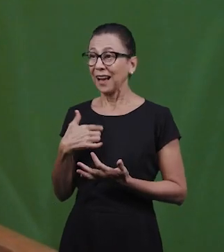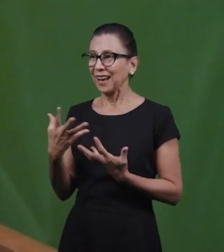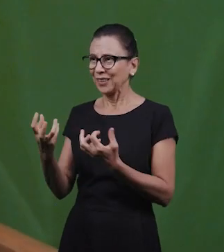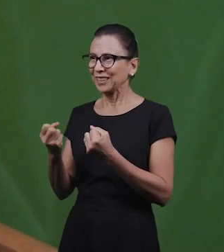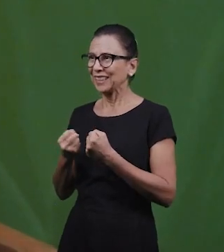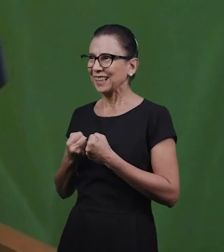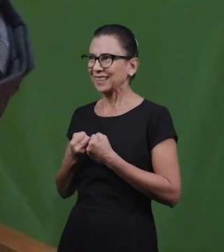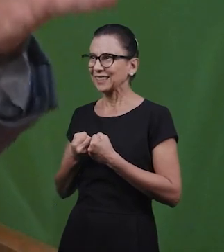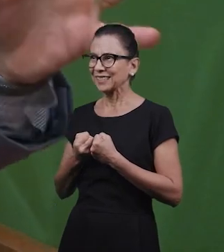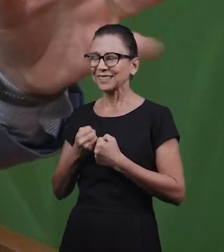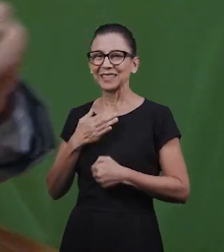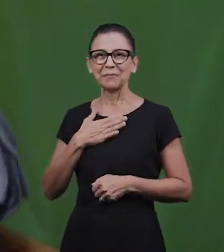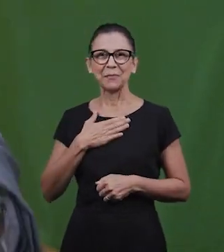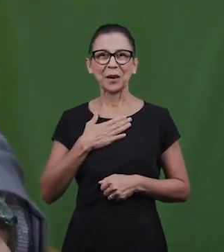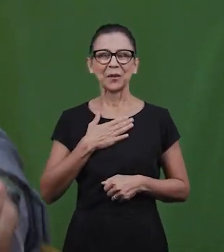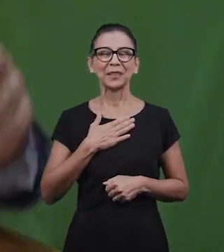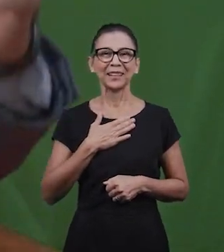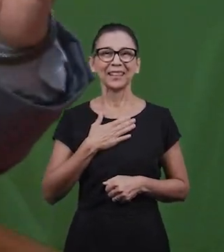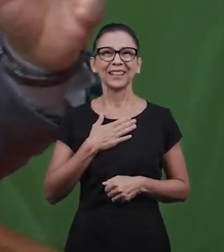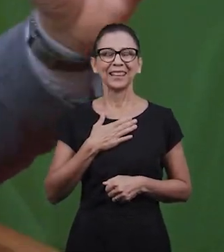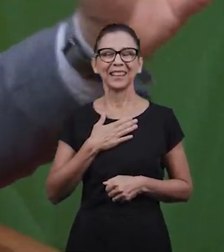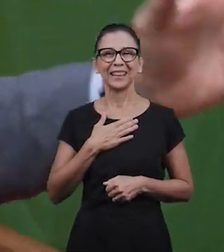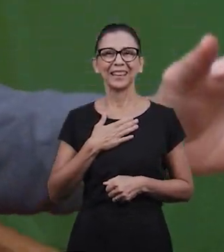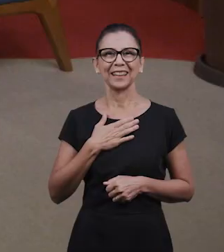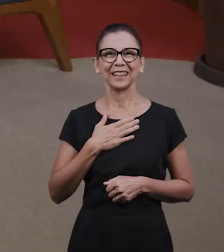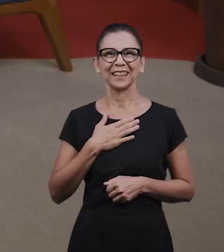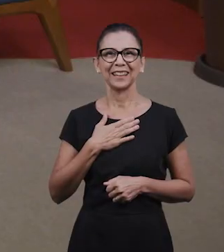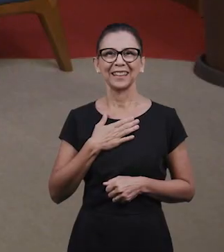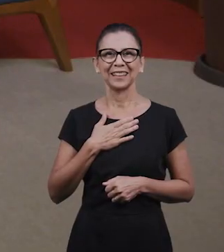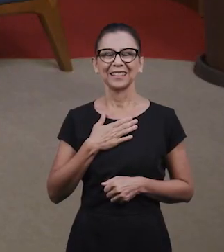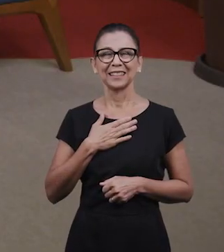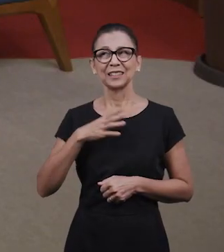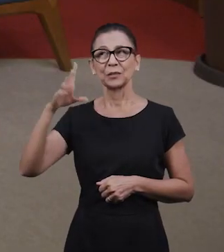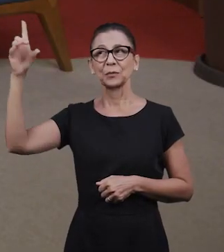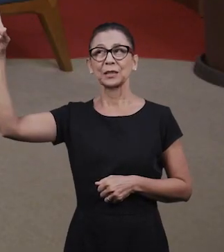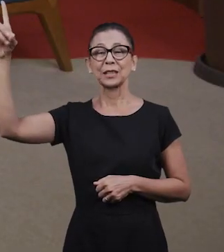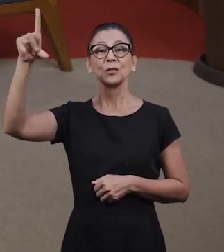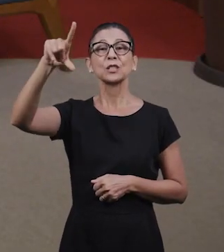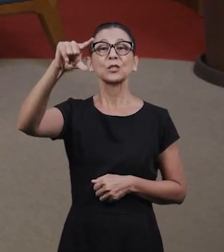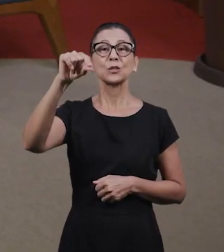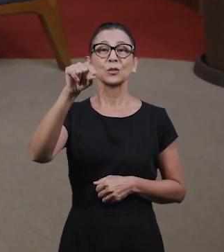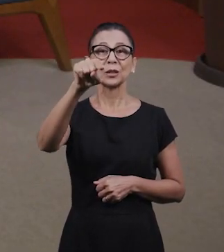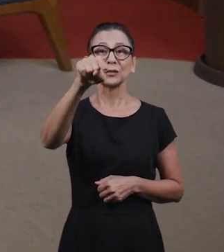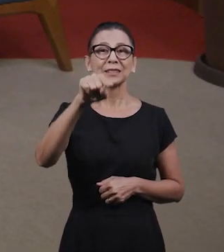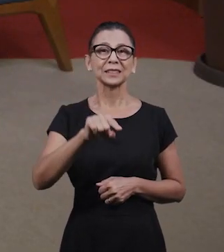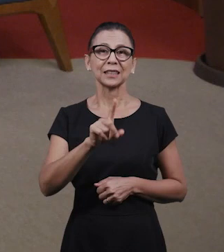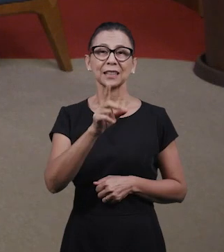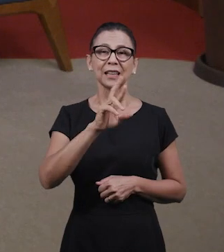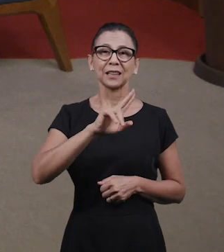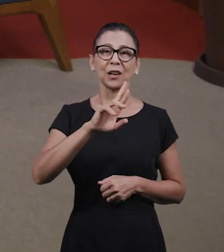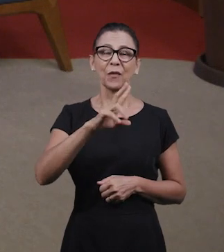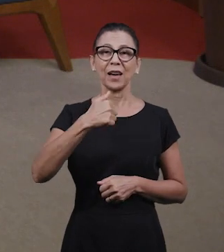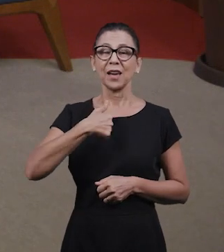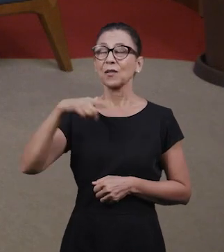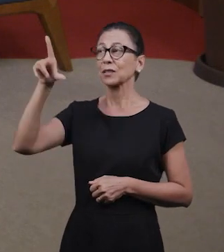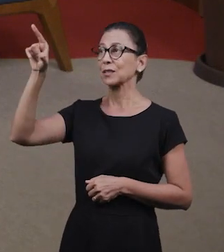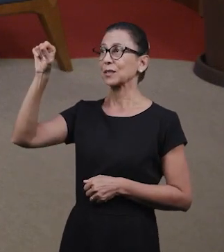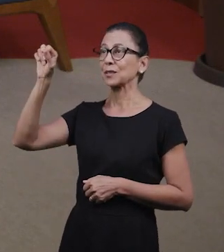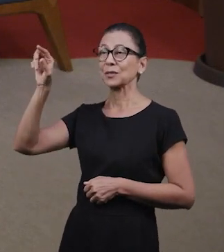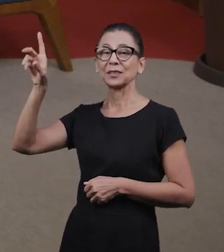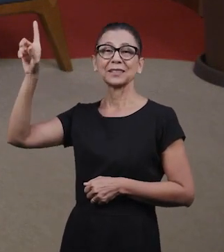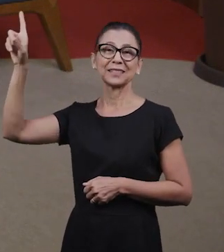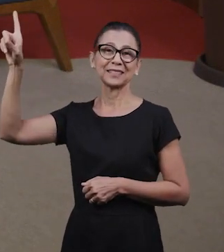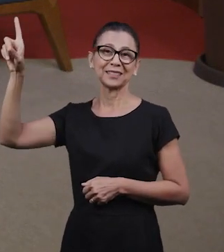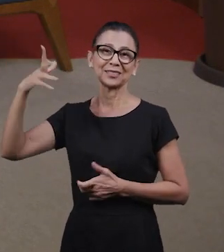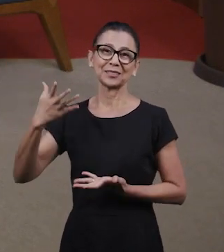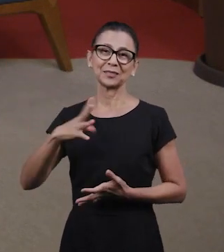Je veux, vous voulez, c'est à vous. Mais ce n'est pas vous qui m'avez choisi, mais moi, je